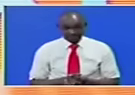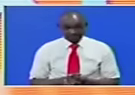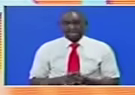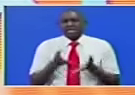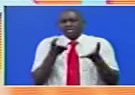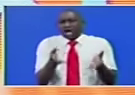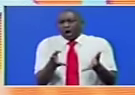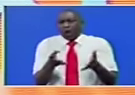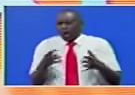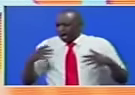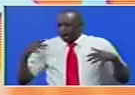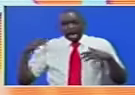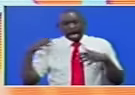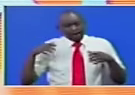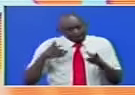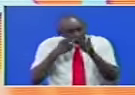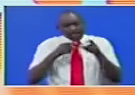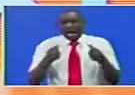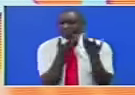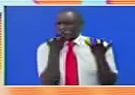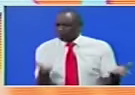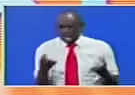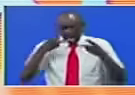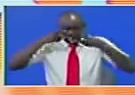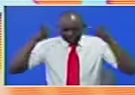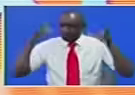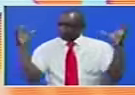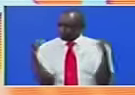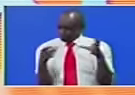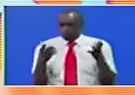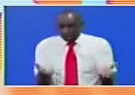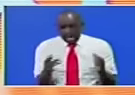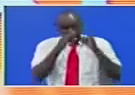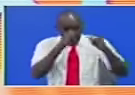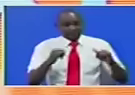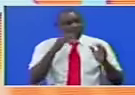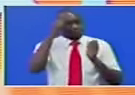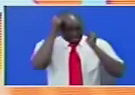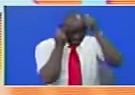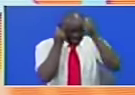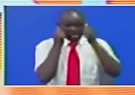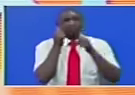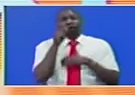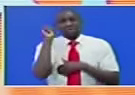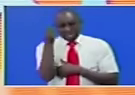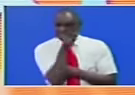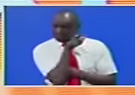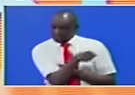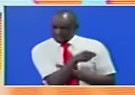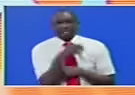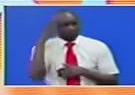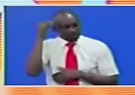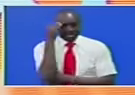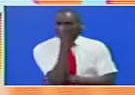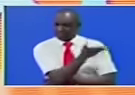Shambulizi jingine limetekelezwa na wanamgambo wa Alshabaab katika kambi ya jeshi la KDF nchini Somalia chini ya usimamizi wa